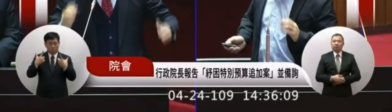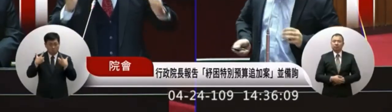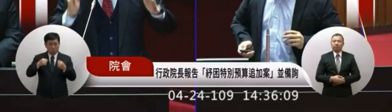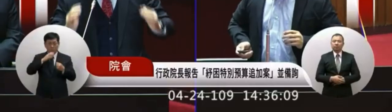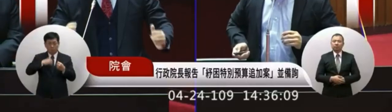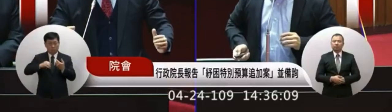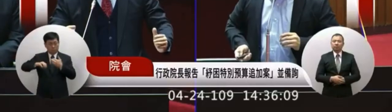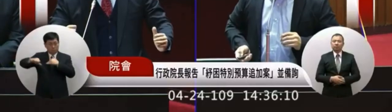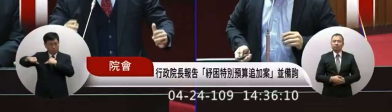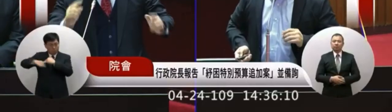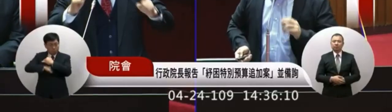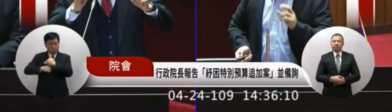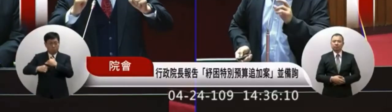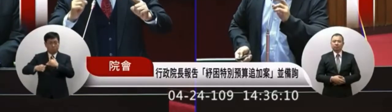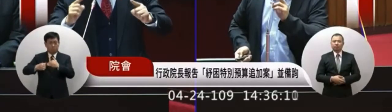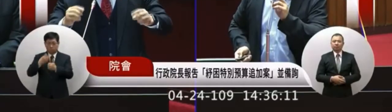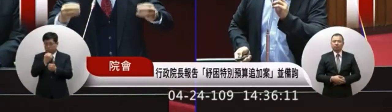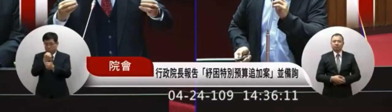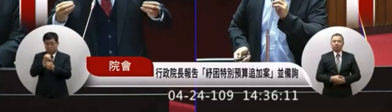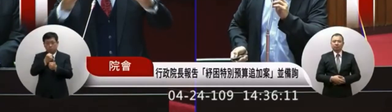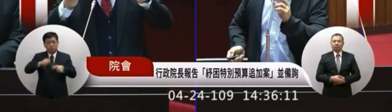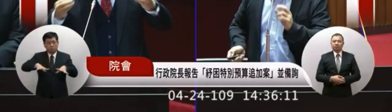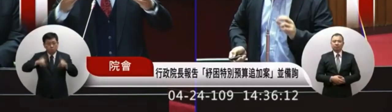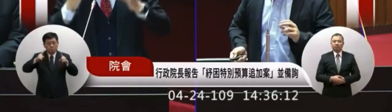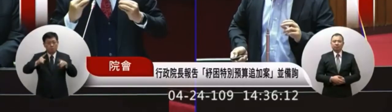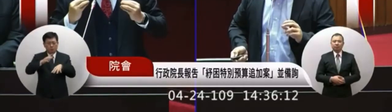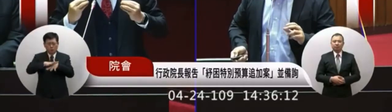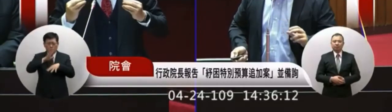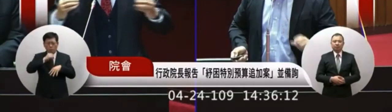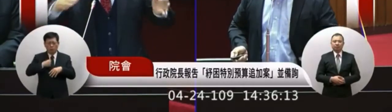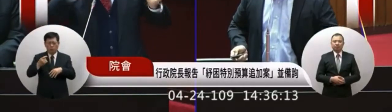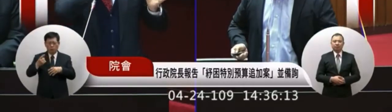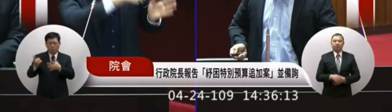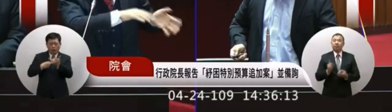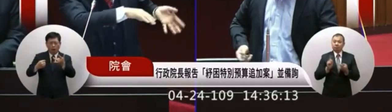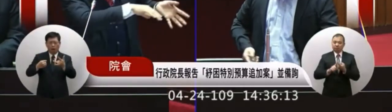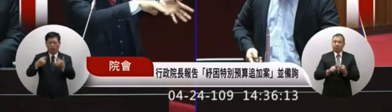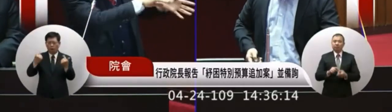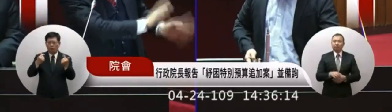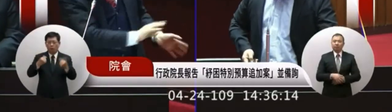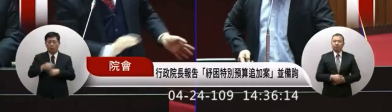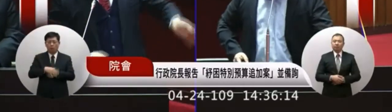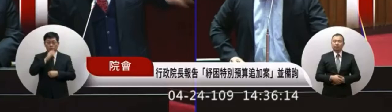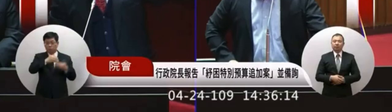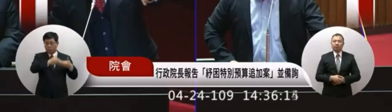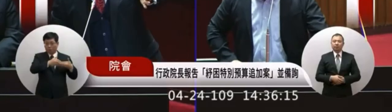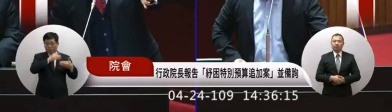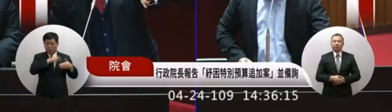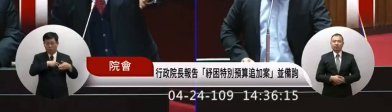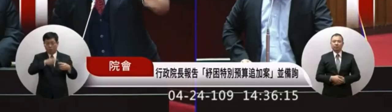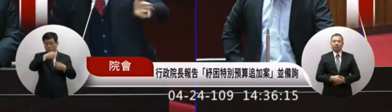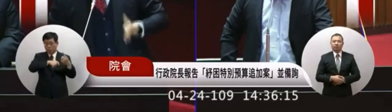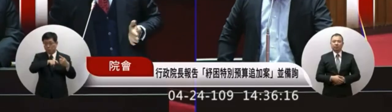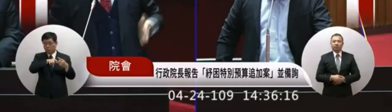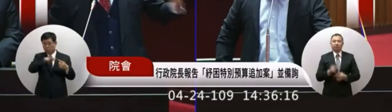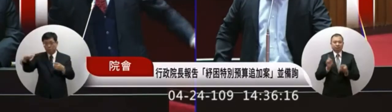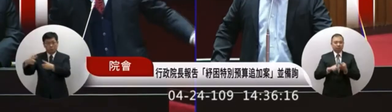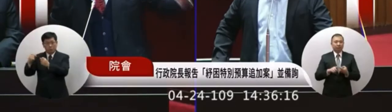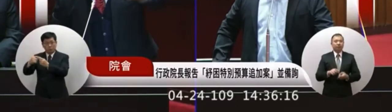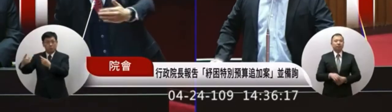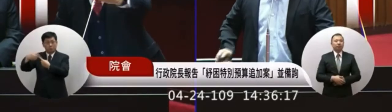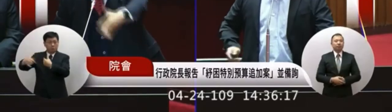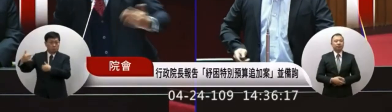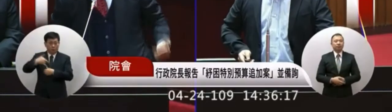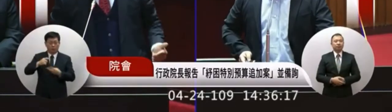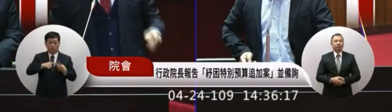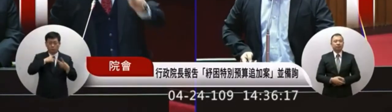的边境管制控制哈，我们一开始会产生几个跑进来啦，包括譬如讲你有中国走去日本，啊，为日本入来，调